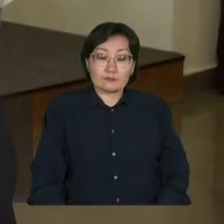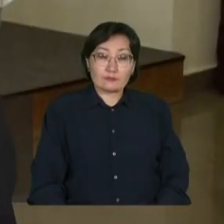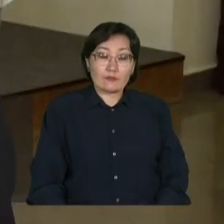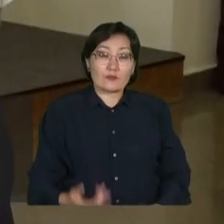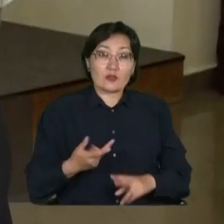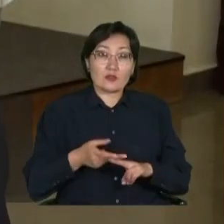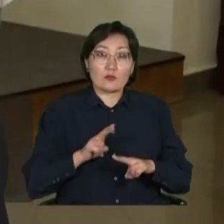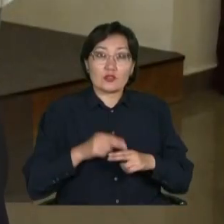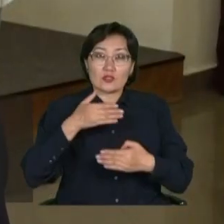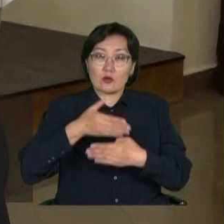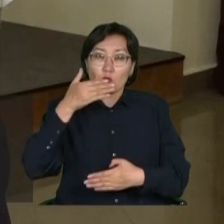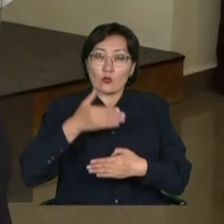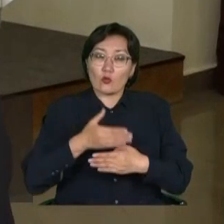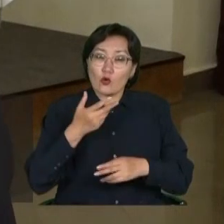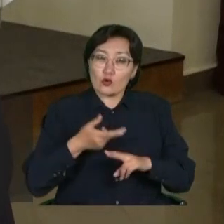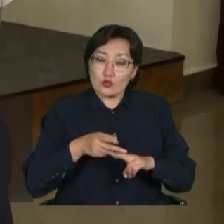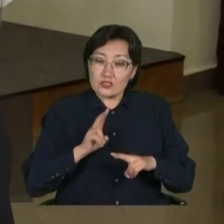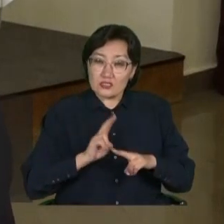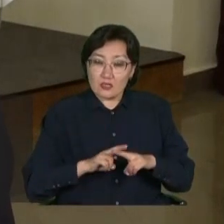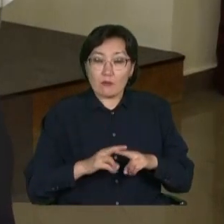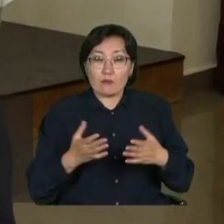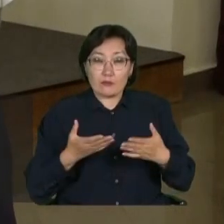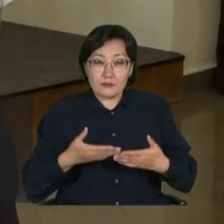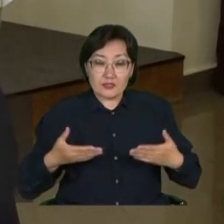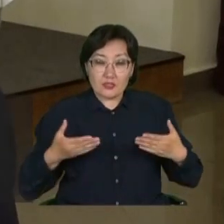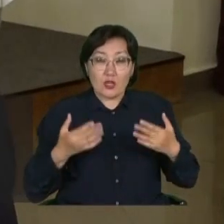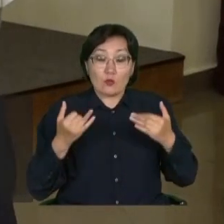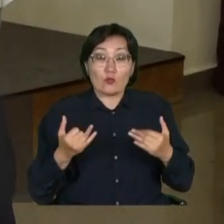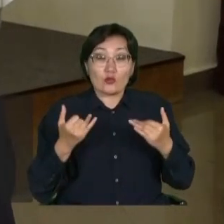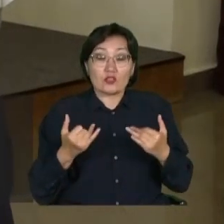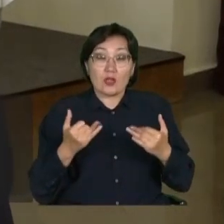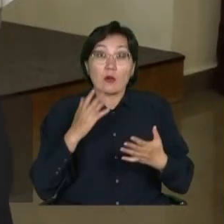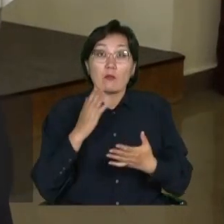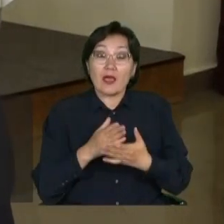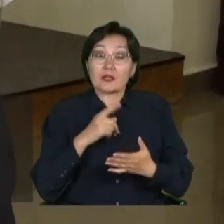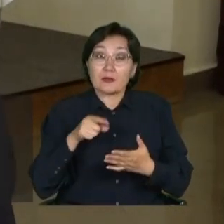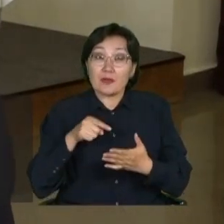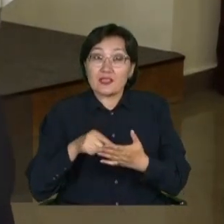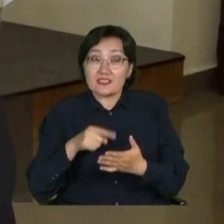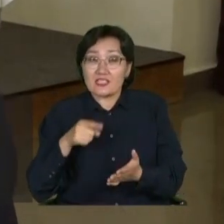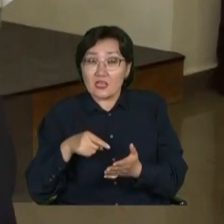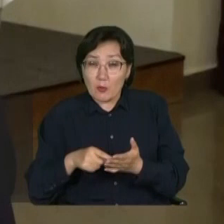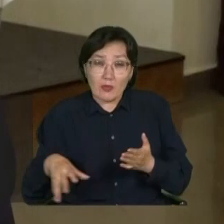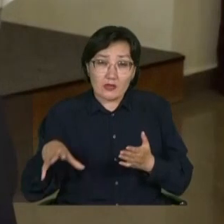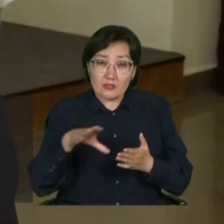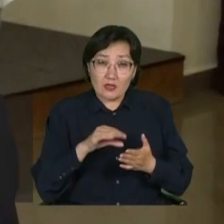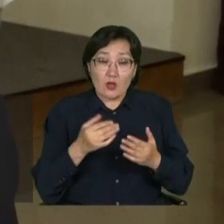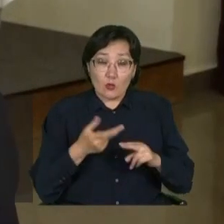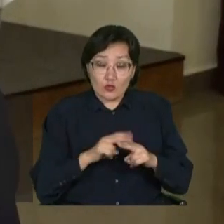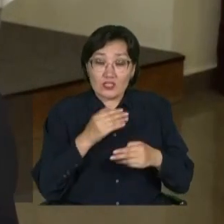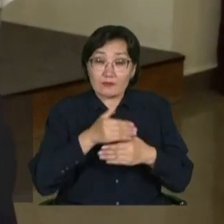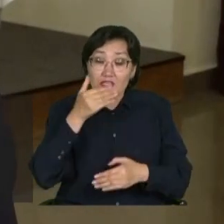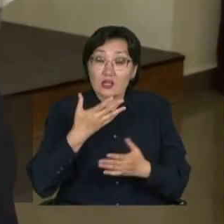Бұл қойылымда осы біздің осы бүгінгі көтеріліп отырған мәселелердің барлығында осы қойылымда